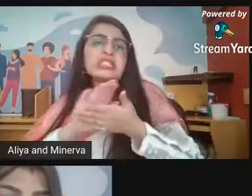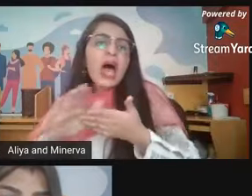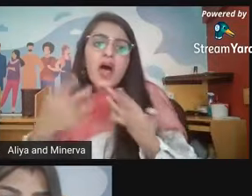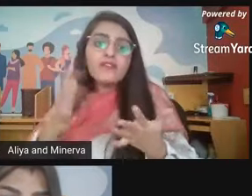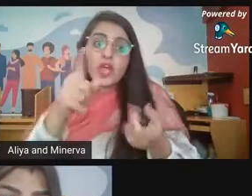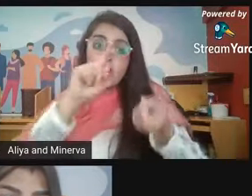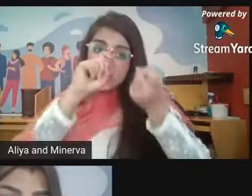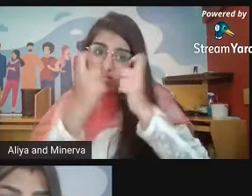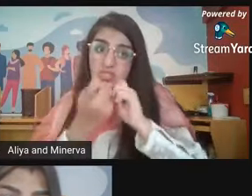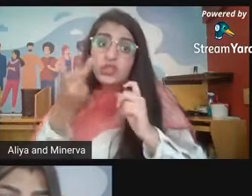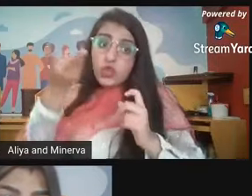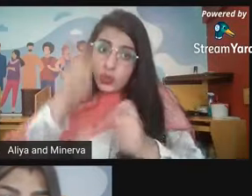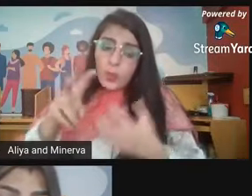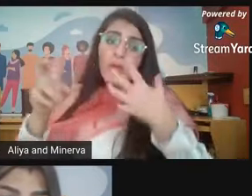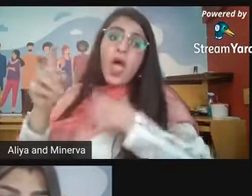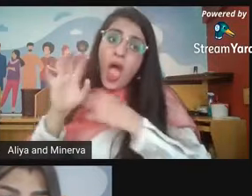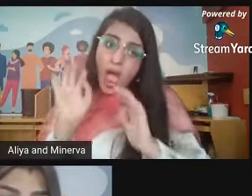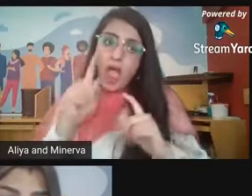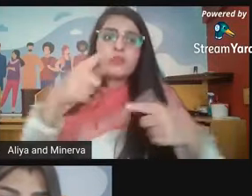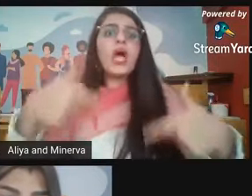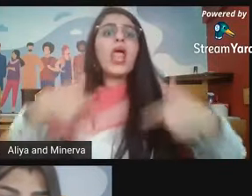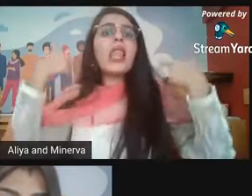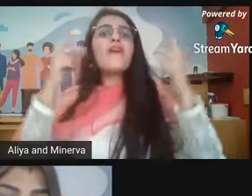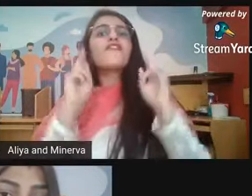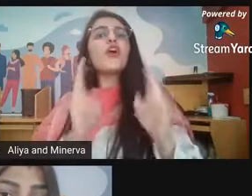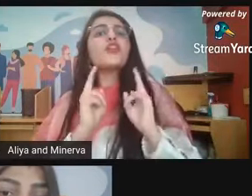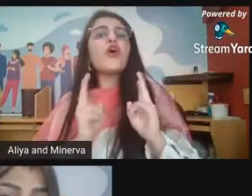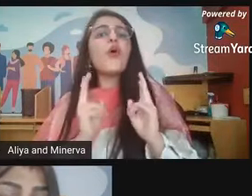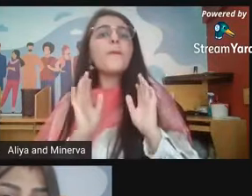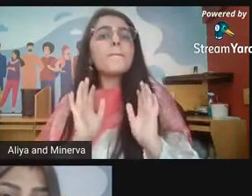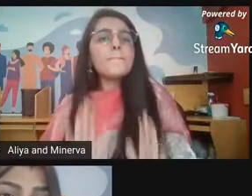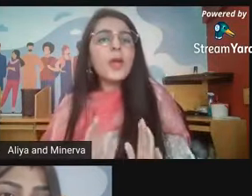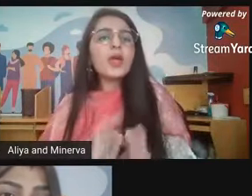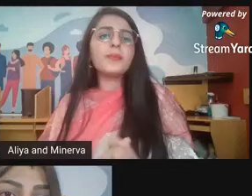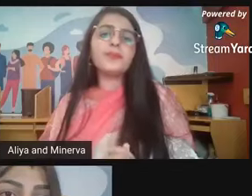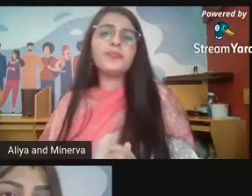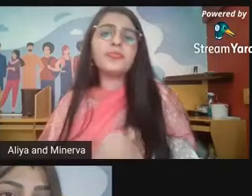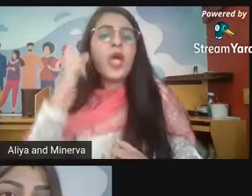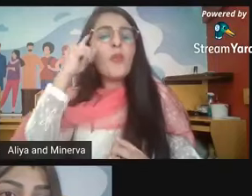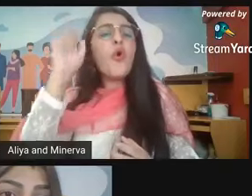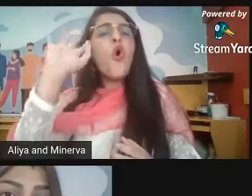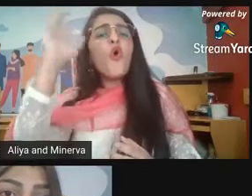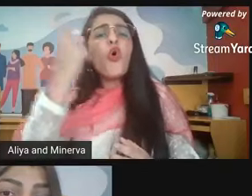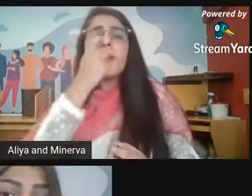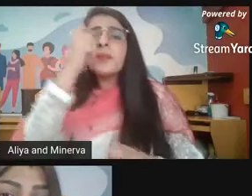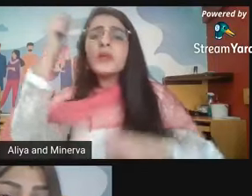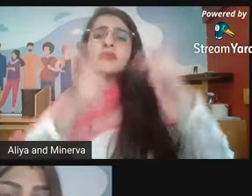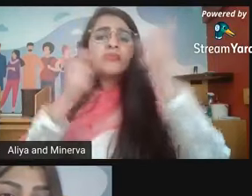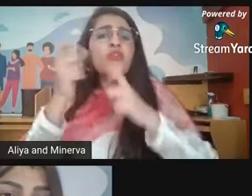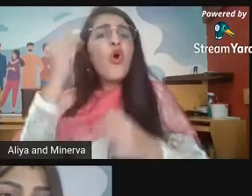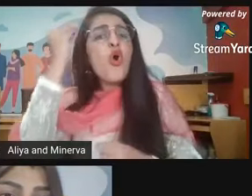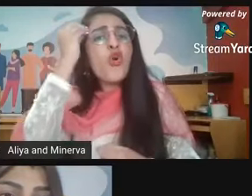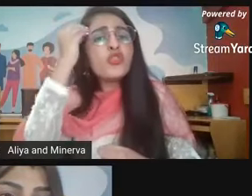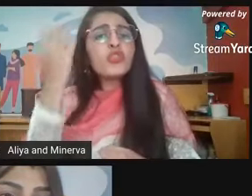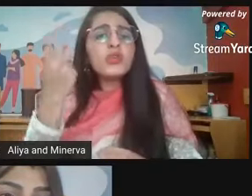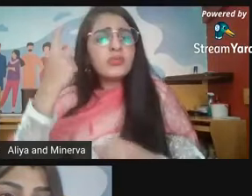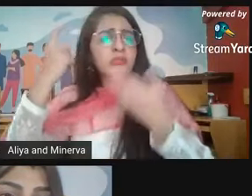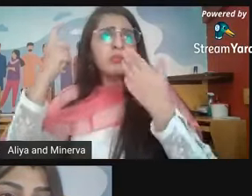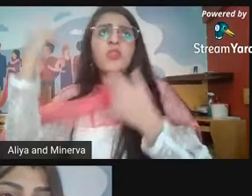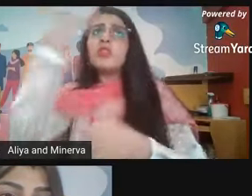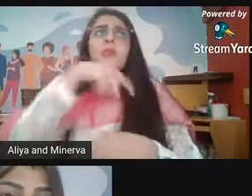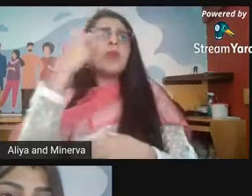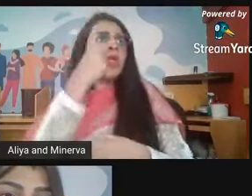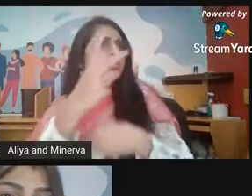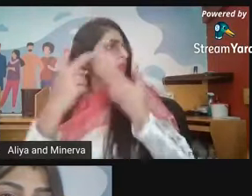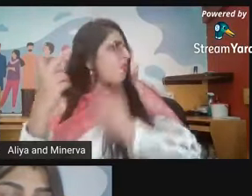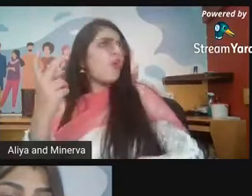द ब्रेस्ट and then you can live a normal life even without letting people know that you ever had a surgery of the breast.